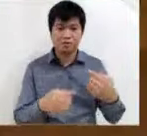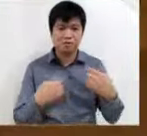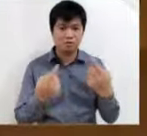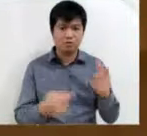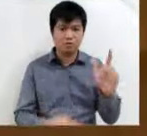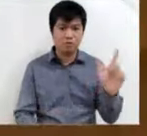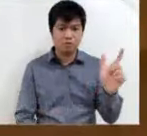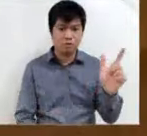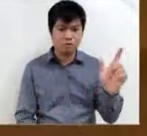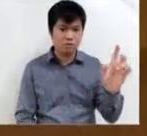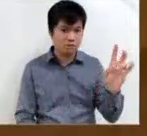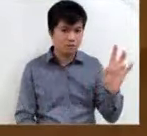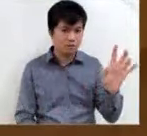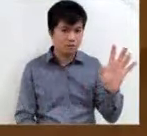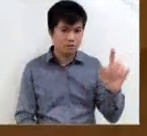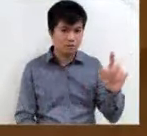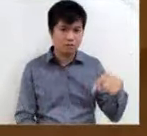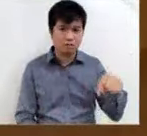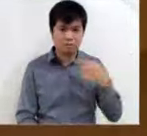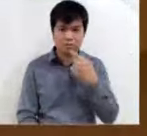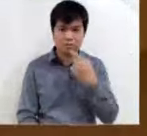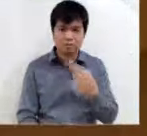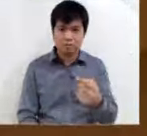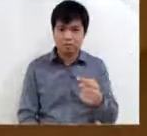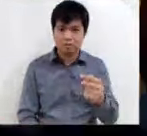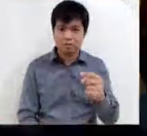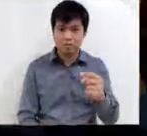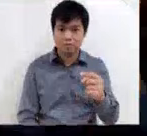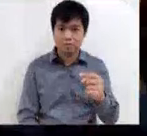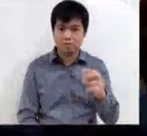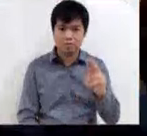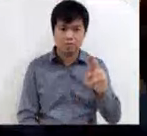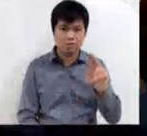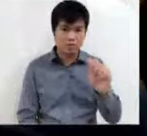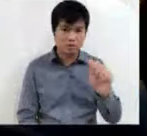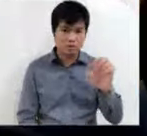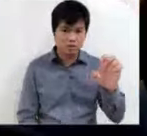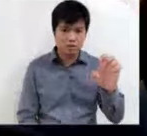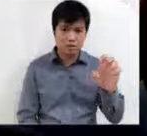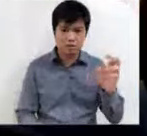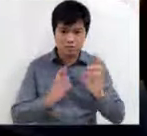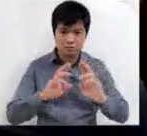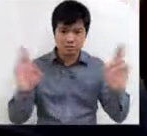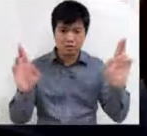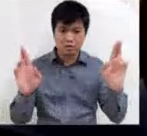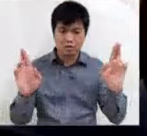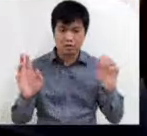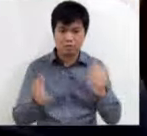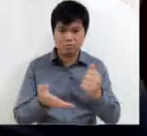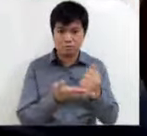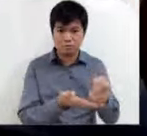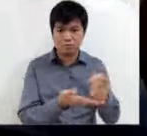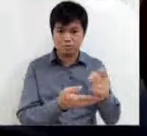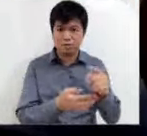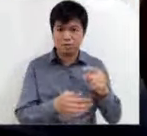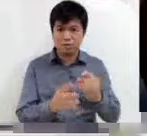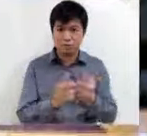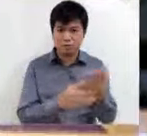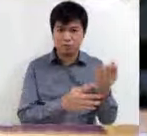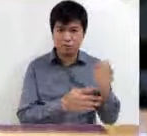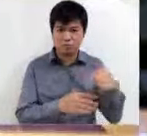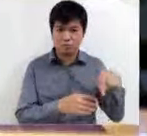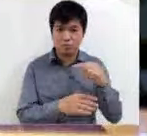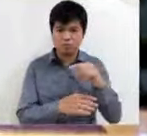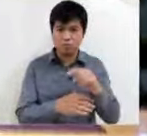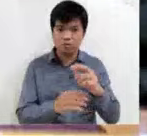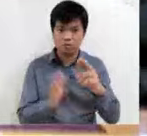nagsabi ang United Arab Emirates na handa silang isulong ulit ang humanitarian ceasefire sa pamamagitan ng isang resolusyon.